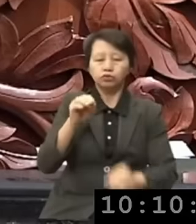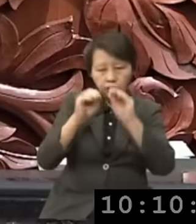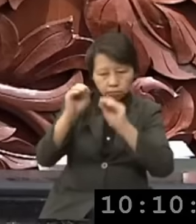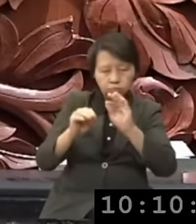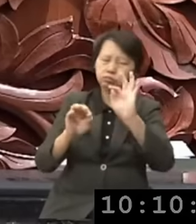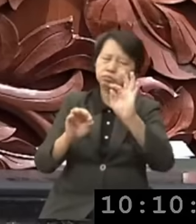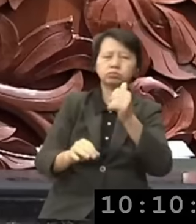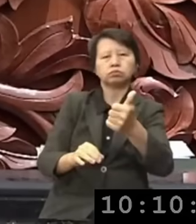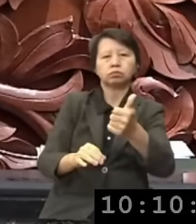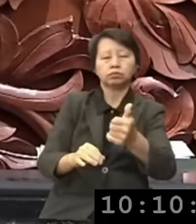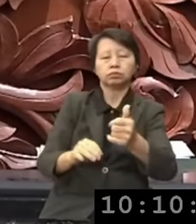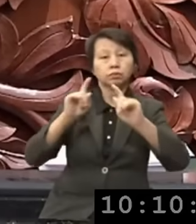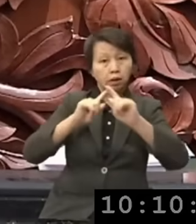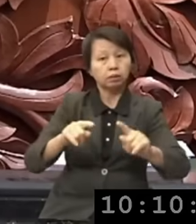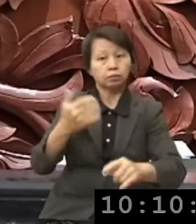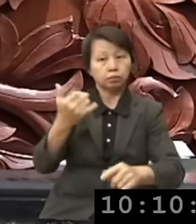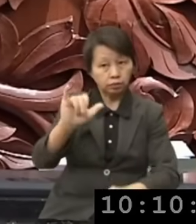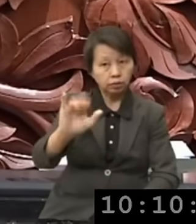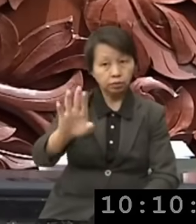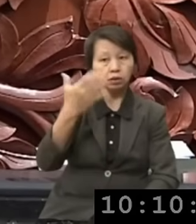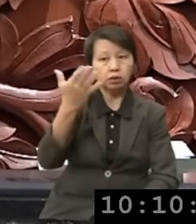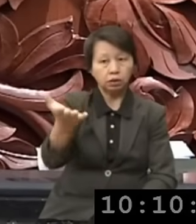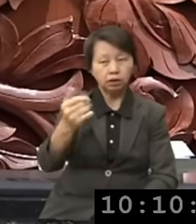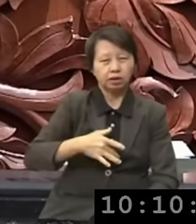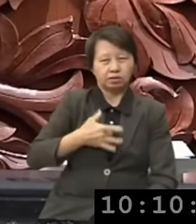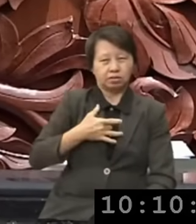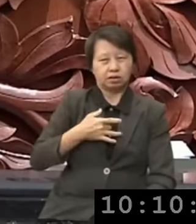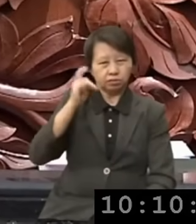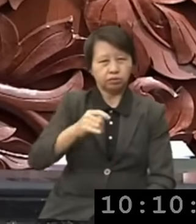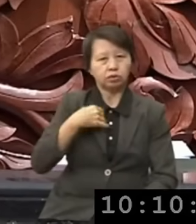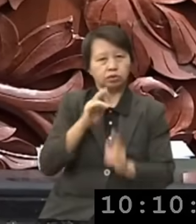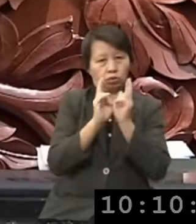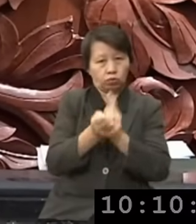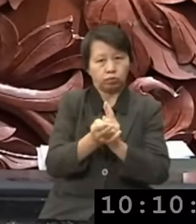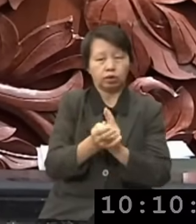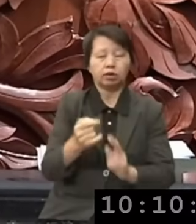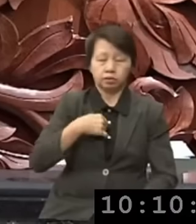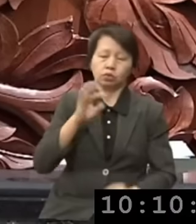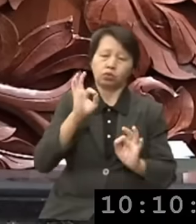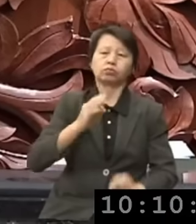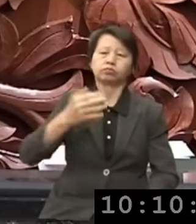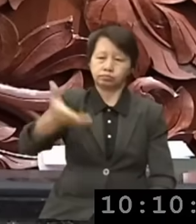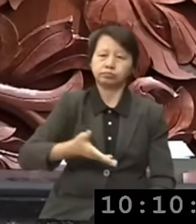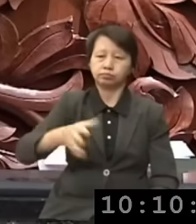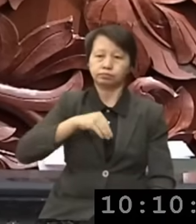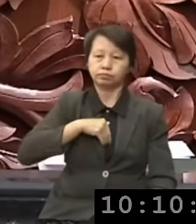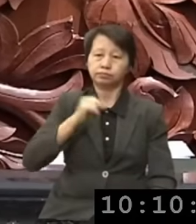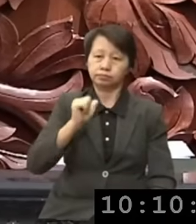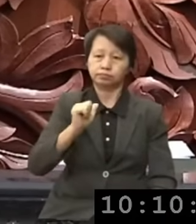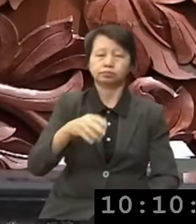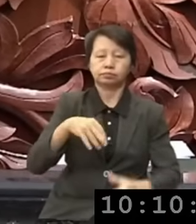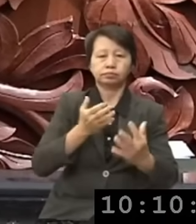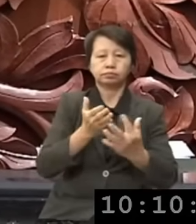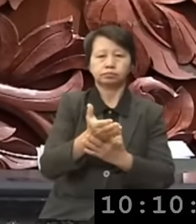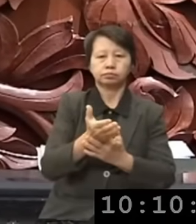tak masalah Namun punu Yang berhorm kalau yang berhorm harus perahan saya meng pandangan yang beror melalui